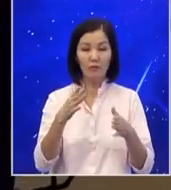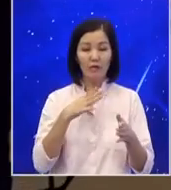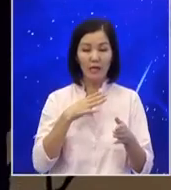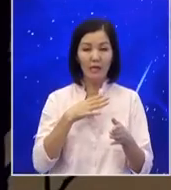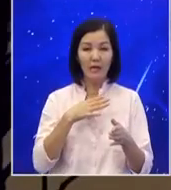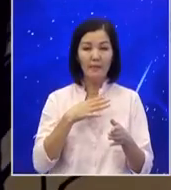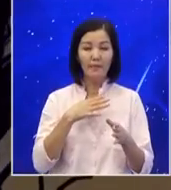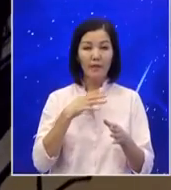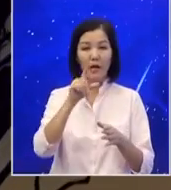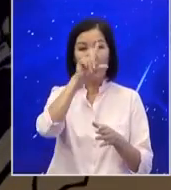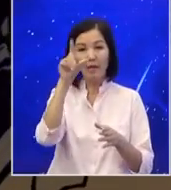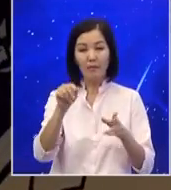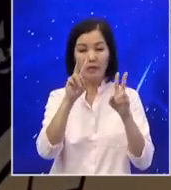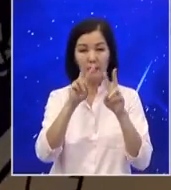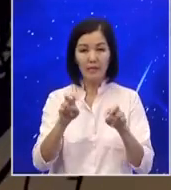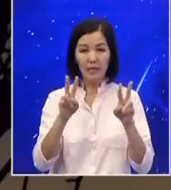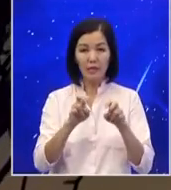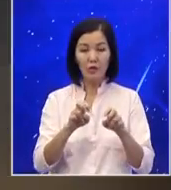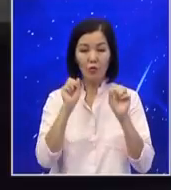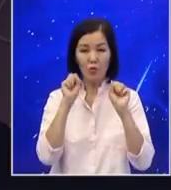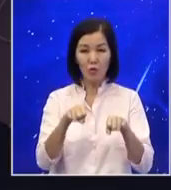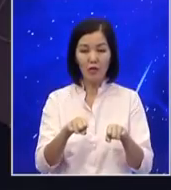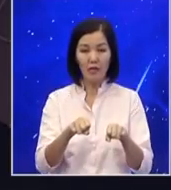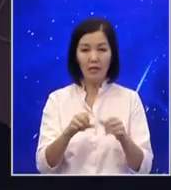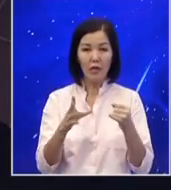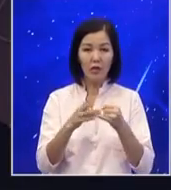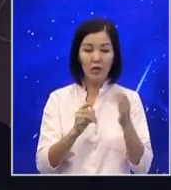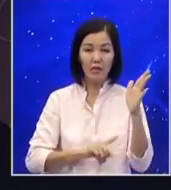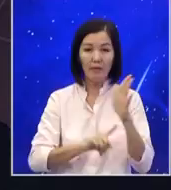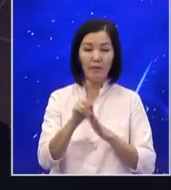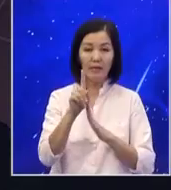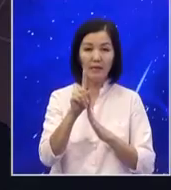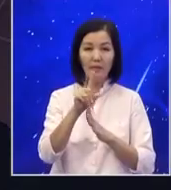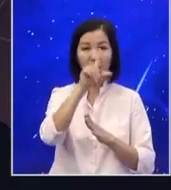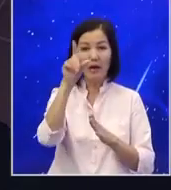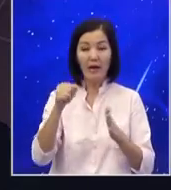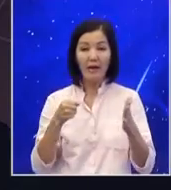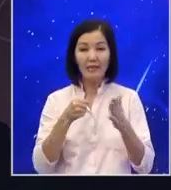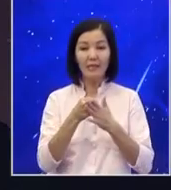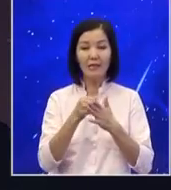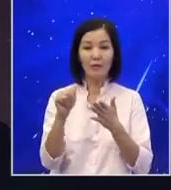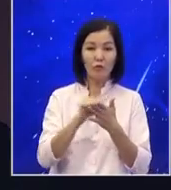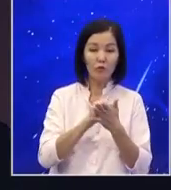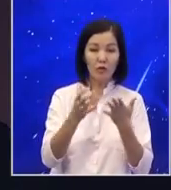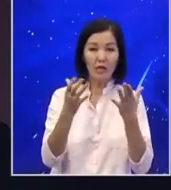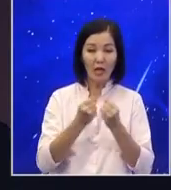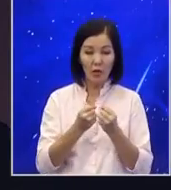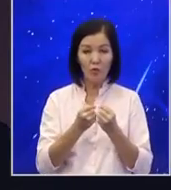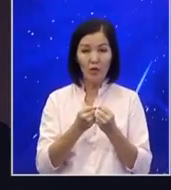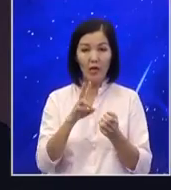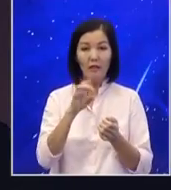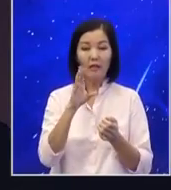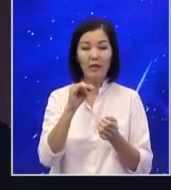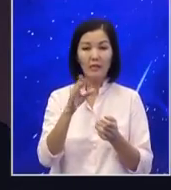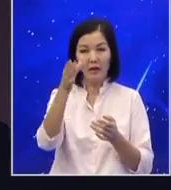траекторияны зерттеу миссиялары қолданылады. Жерден айға дейінгі жолды патенттеу оғаш болып көрінуі мүмкін. Бірақ НАСА ғалымдары мұны